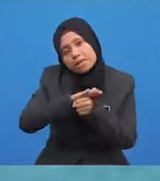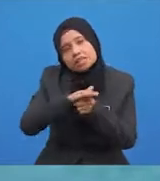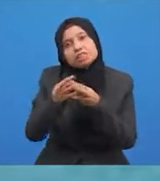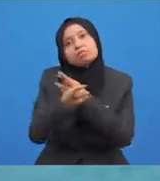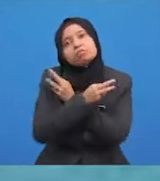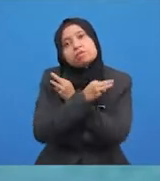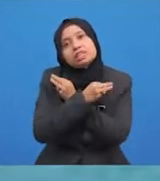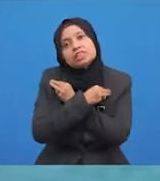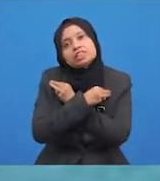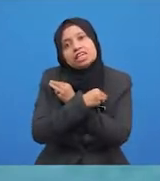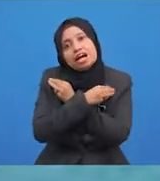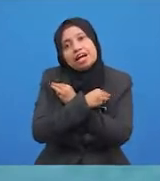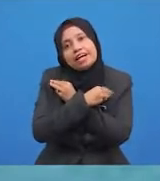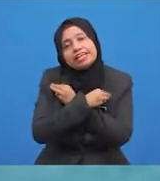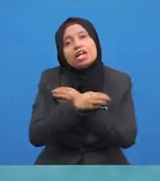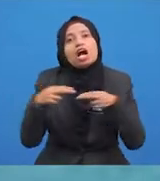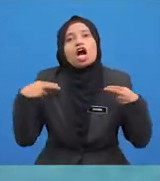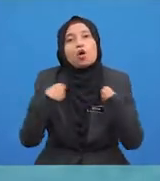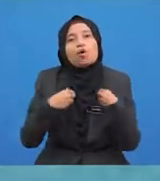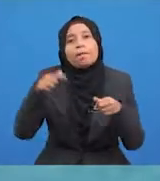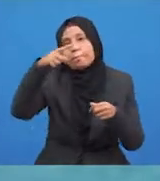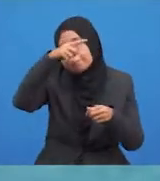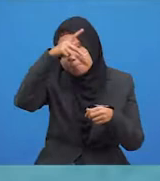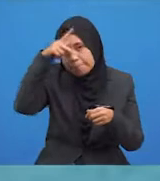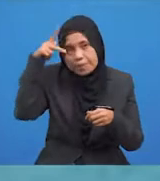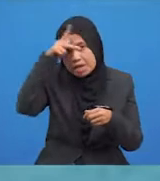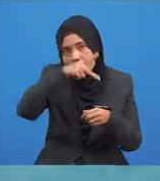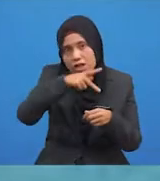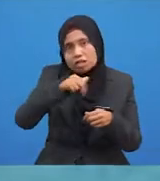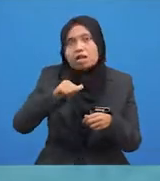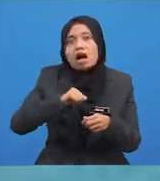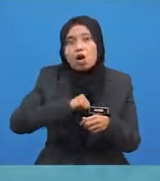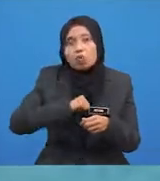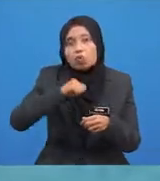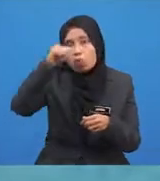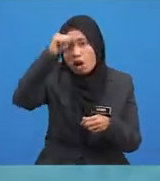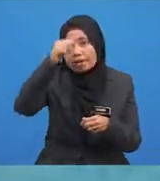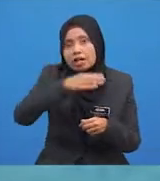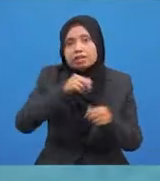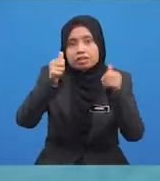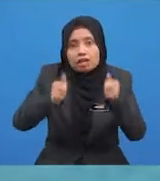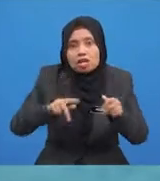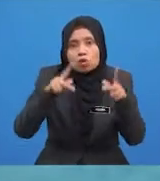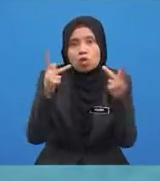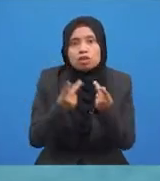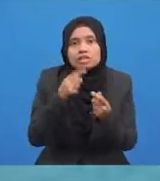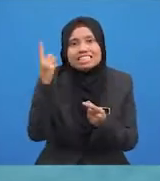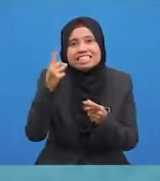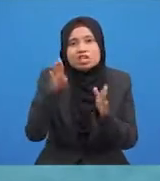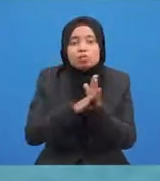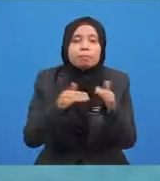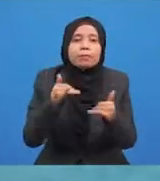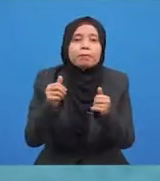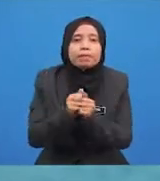peliharaan. Sebagai contoh, aku, ayah dan ahli keluarga sering bermain dengan